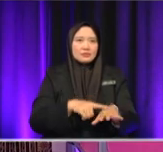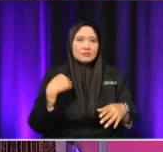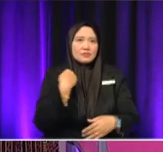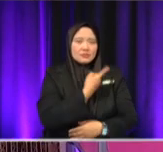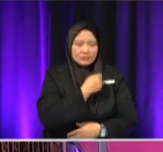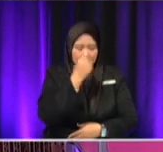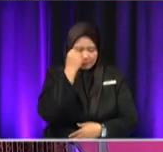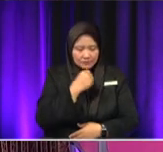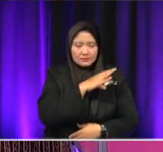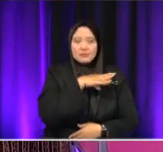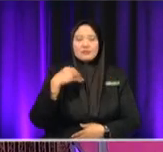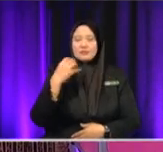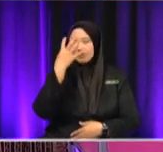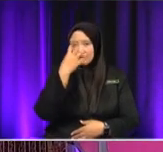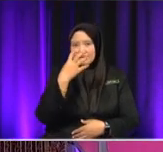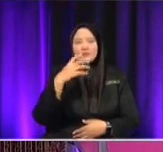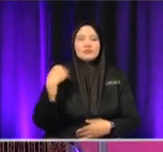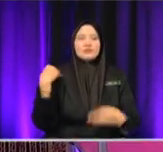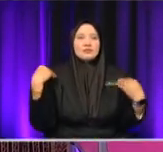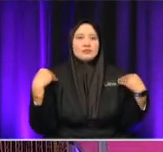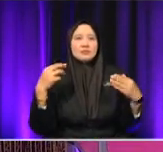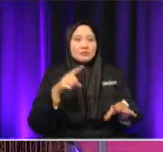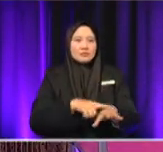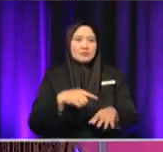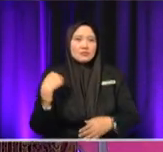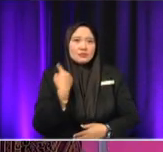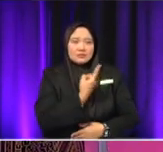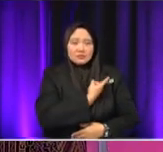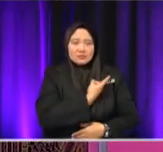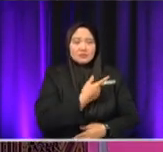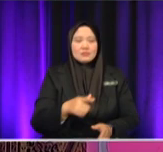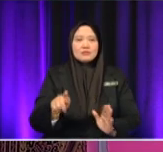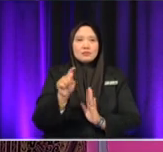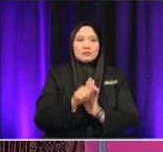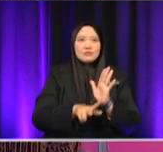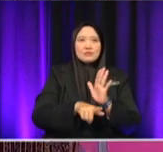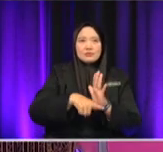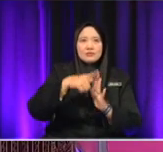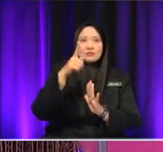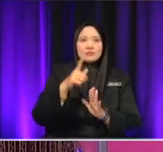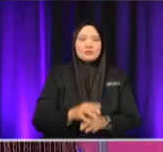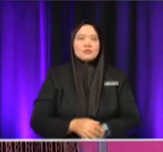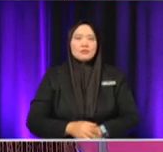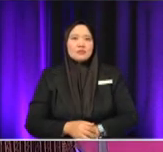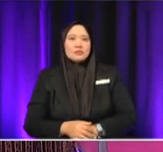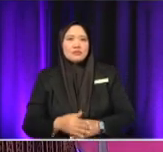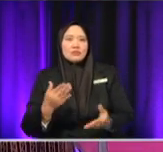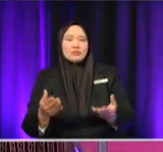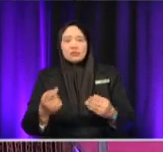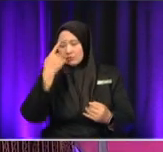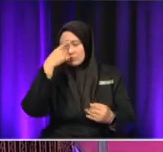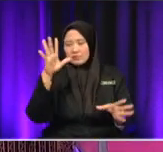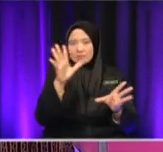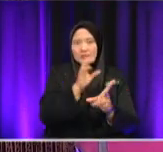kekurangan ada waktu kita lebih dalam mewujudkan satu rumah yang mau ketemu eee Sakinah ketenangan